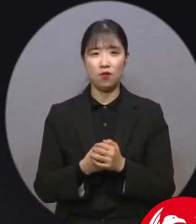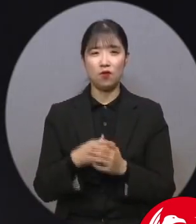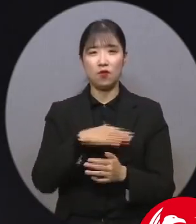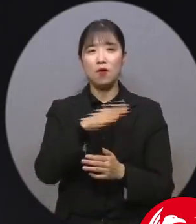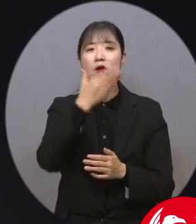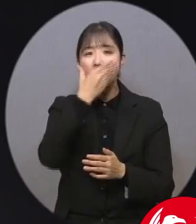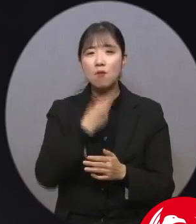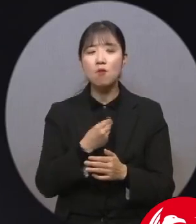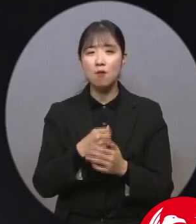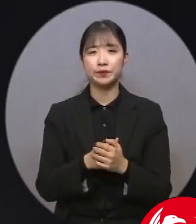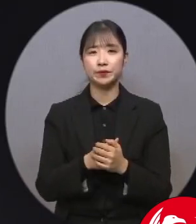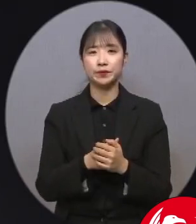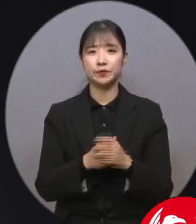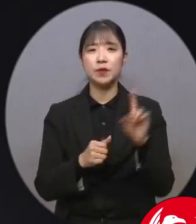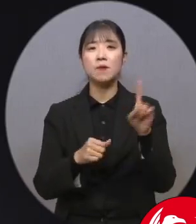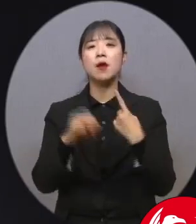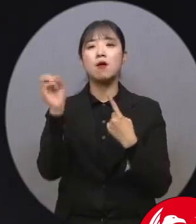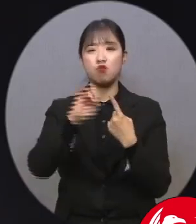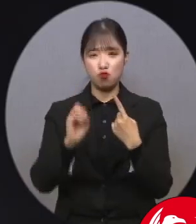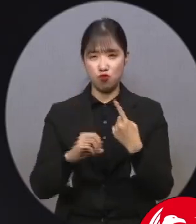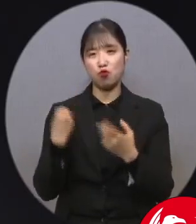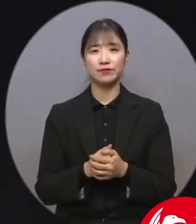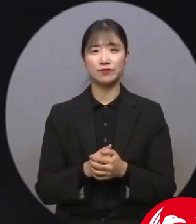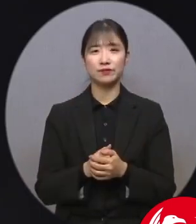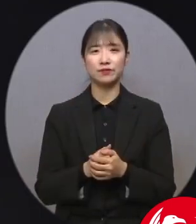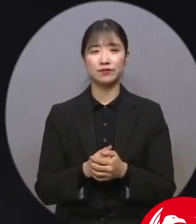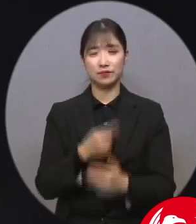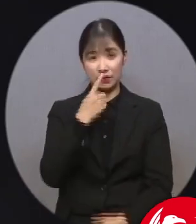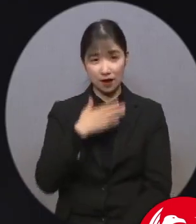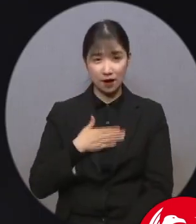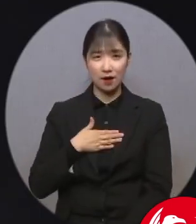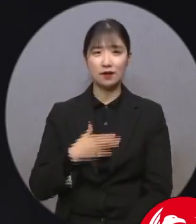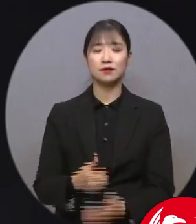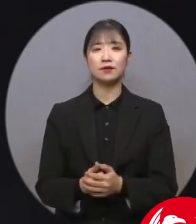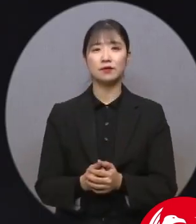우리 행복을 100% 돌려드리죠. 그래서 저는